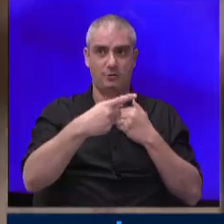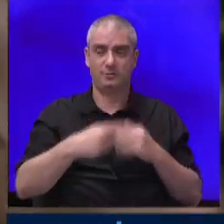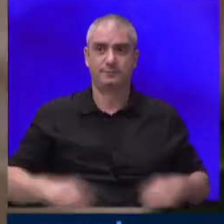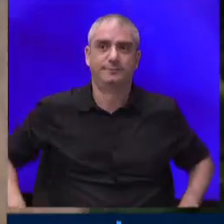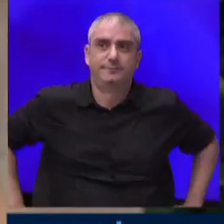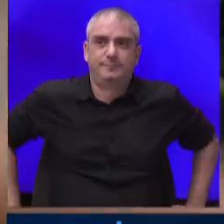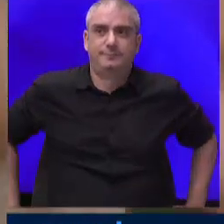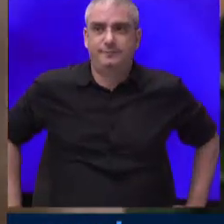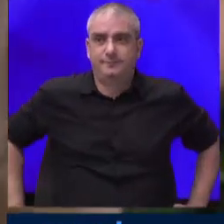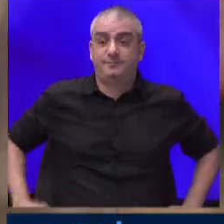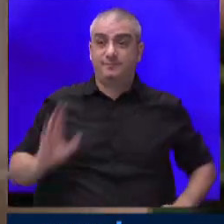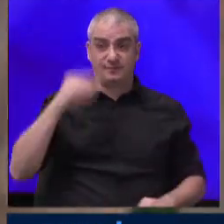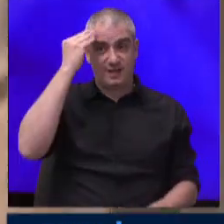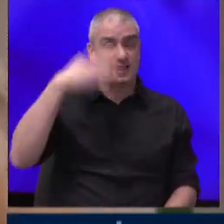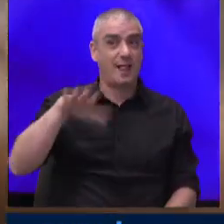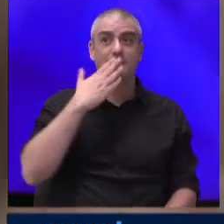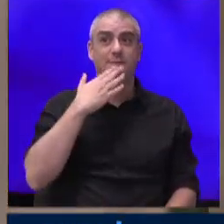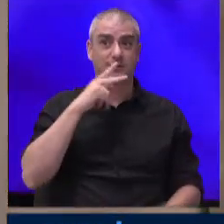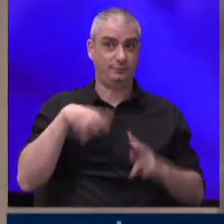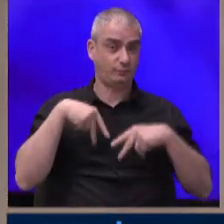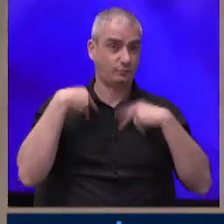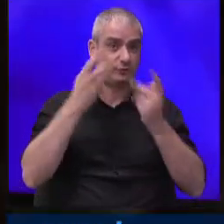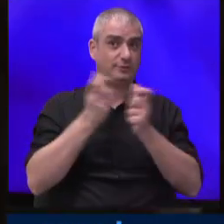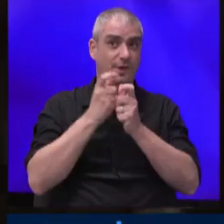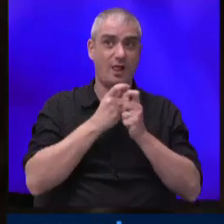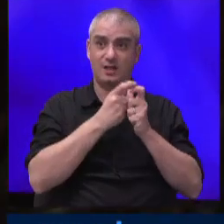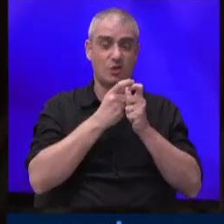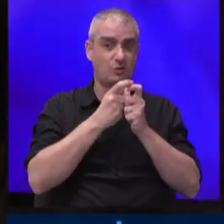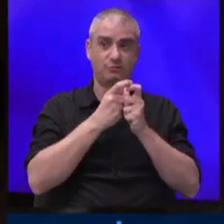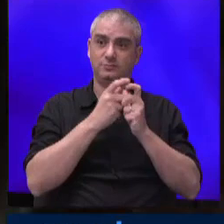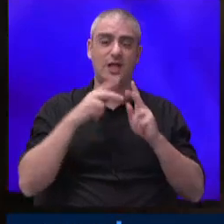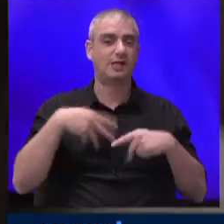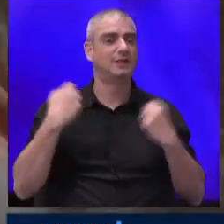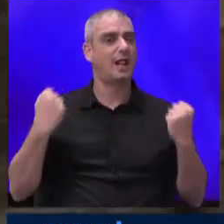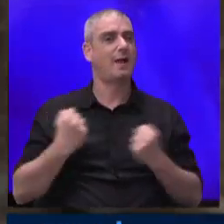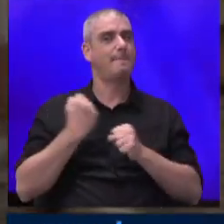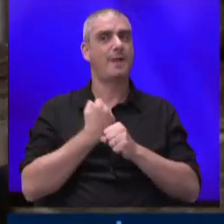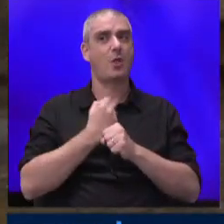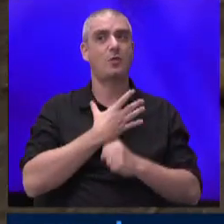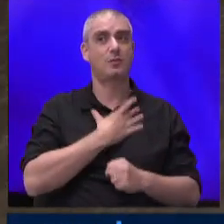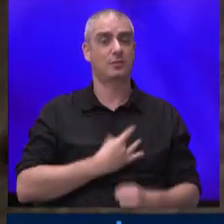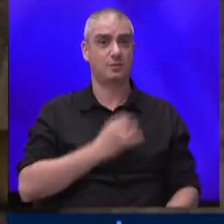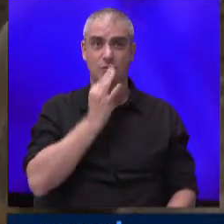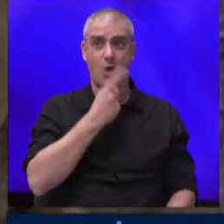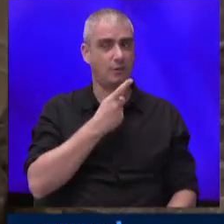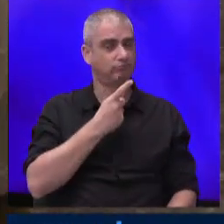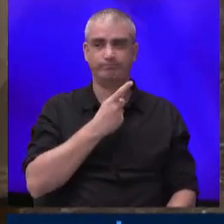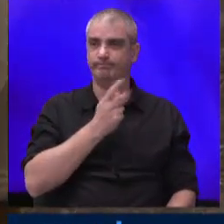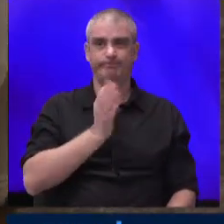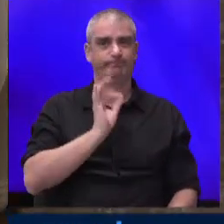ואף שתלמידי ישראל חוזרים לכיתות, חזרתם לפעילות בתנועות הנוער עדיין לא על הפרק.